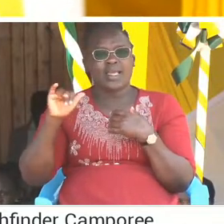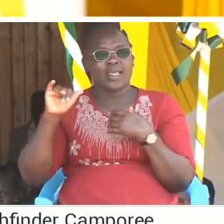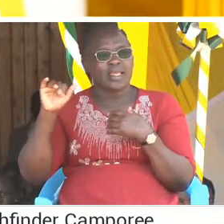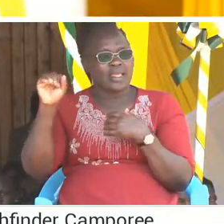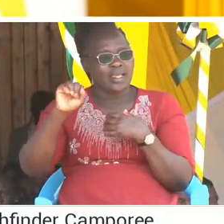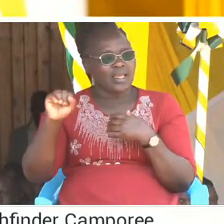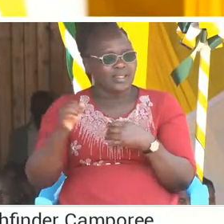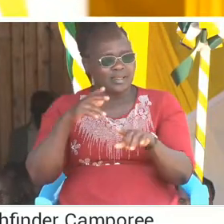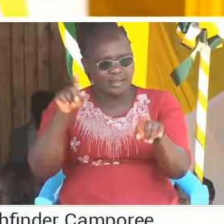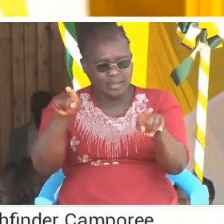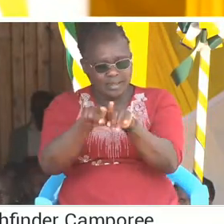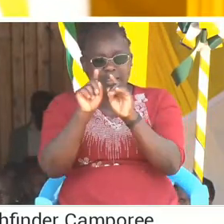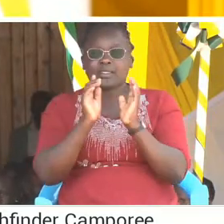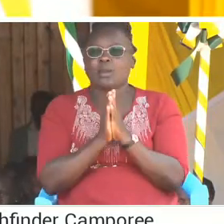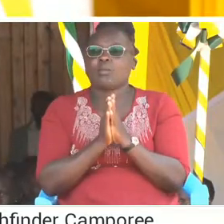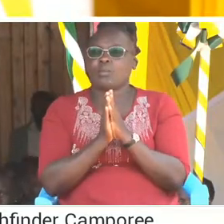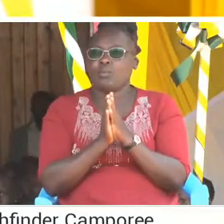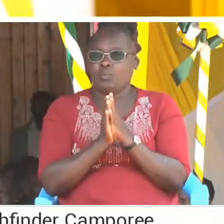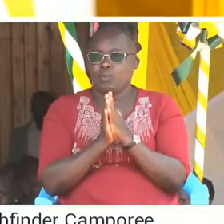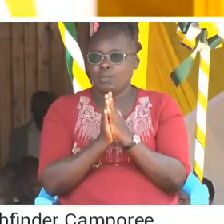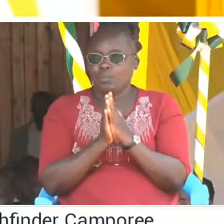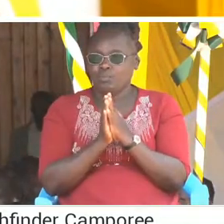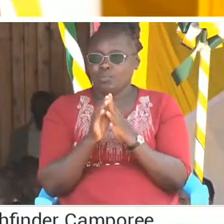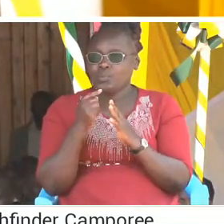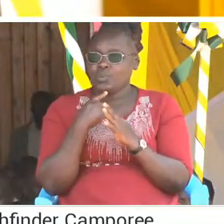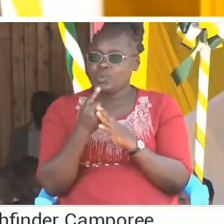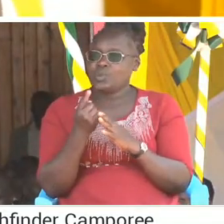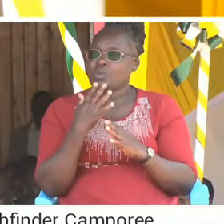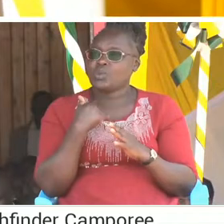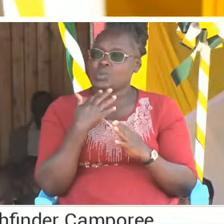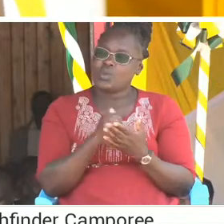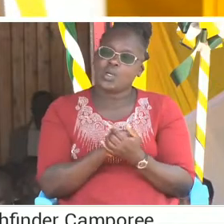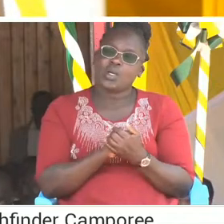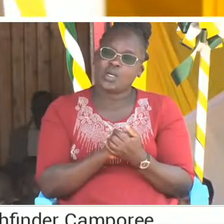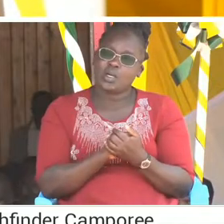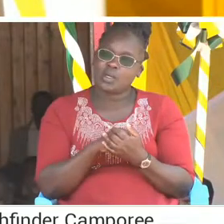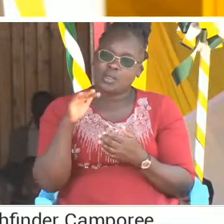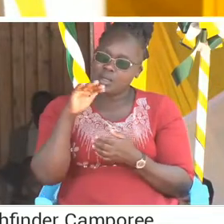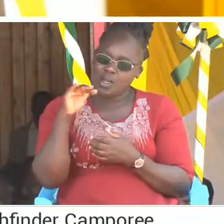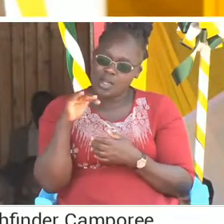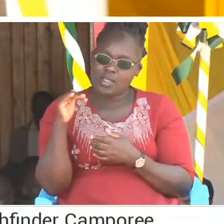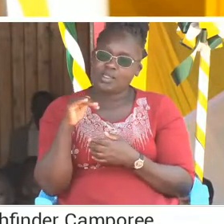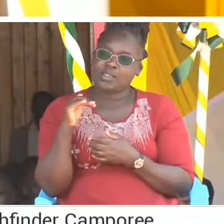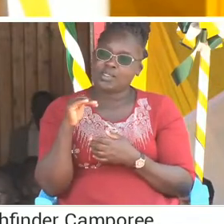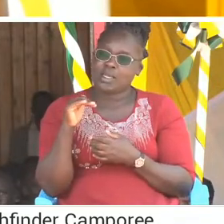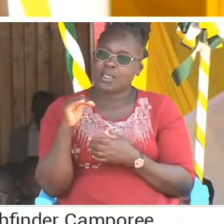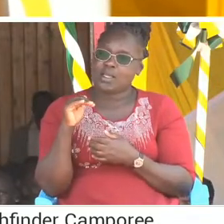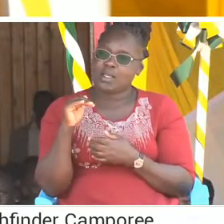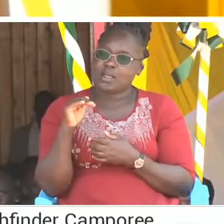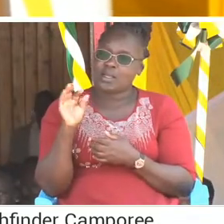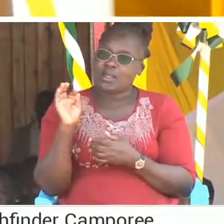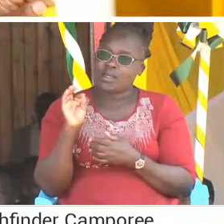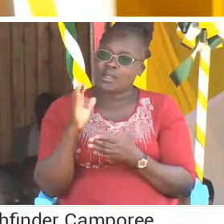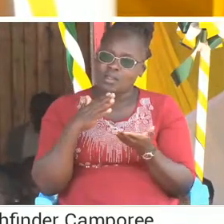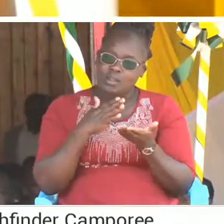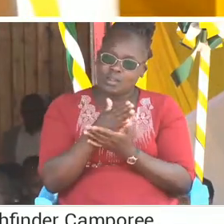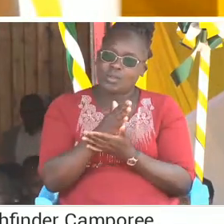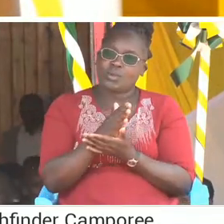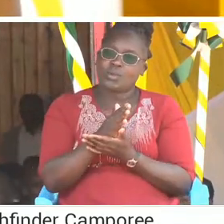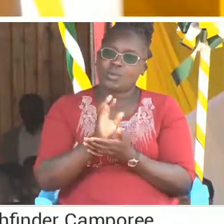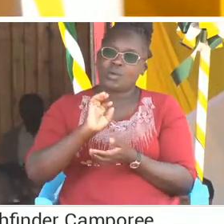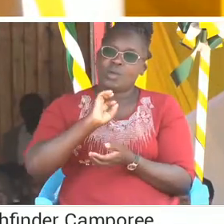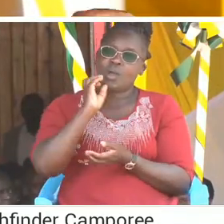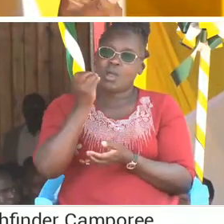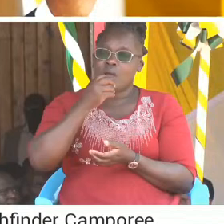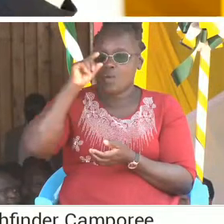So, ningependa kama jawasawa mkupun our excellency governor, committee of youth governor